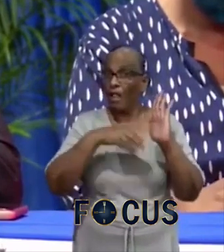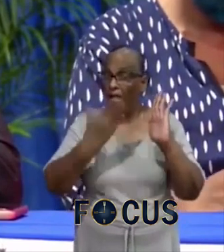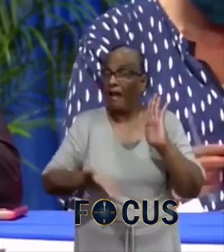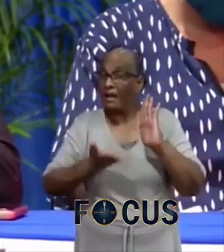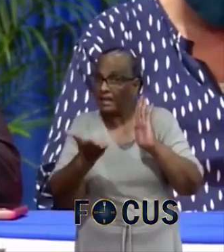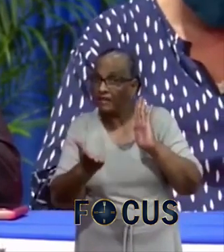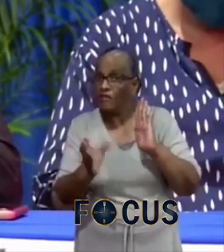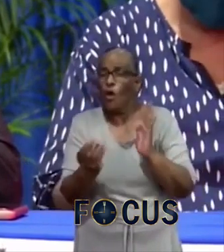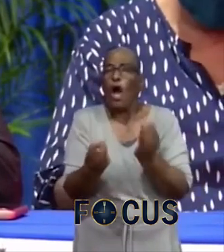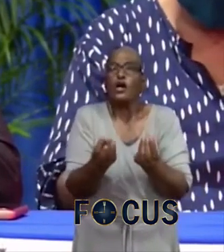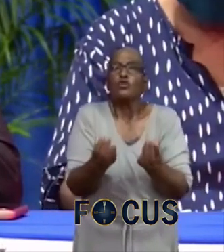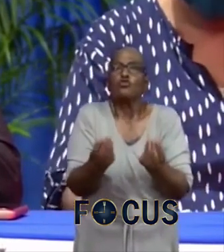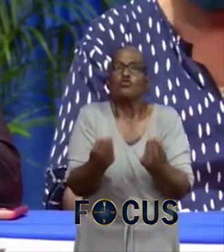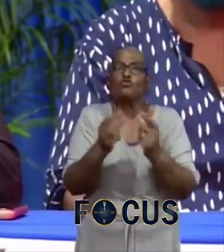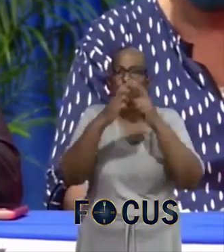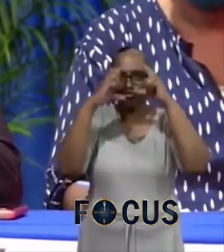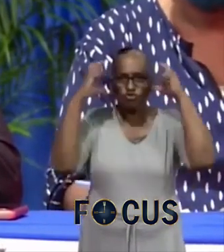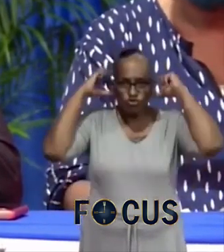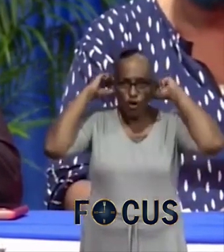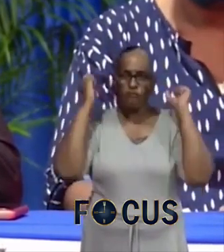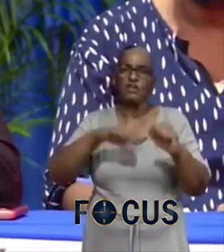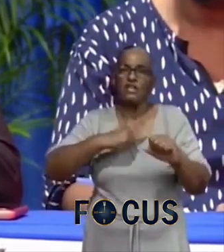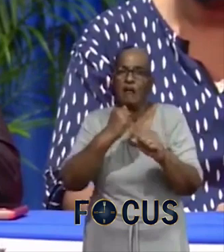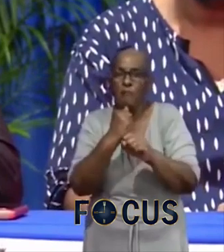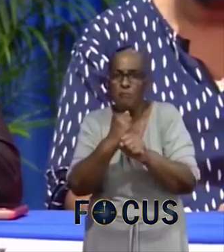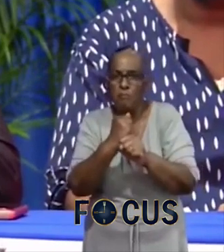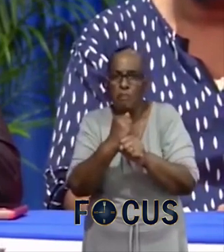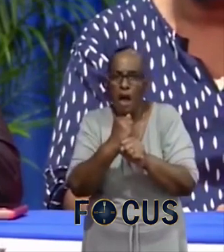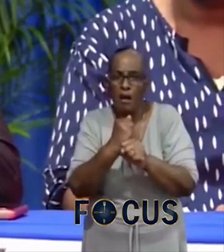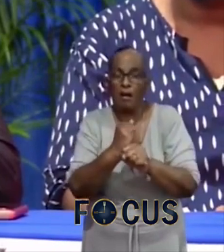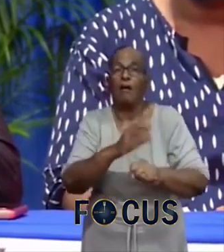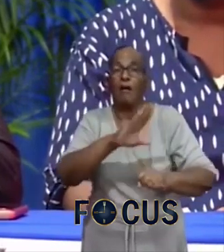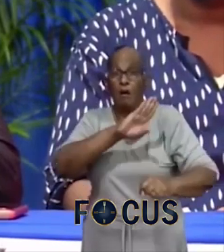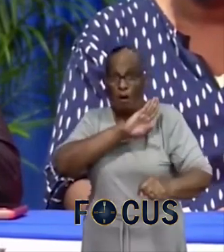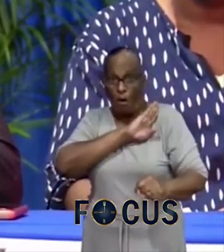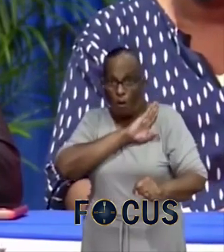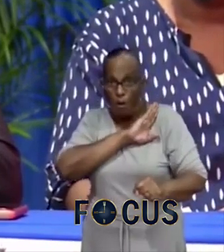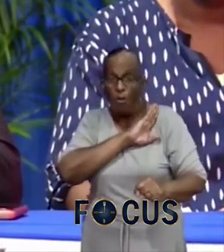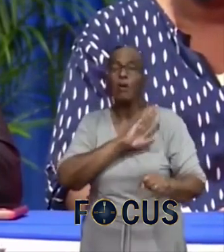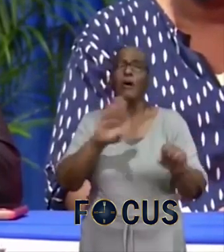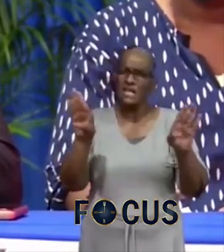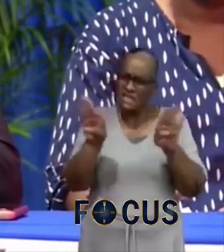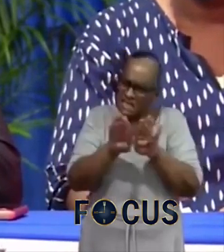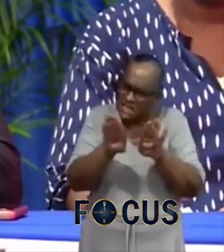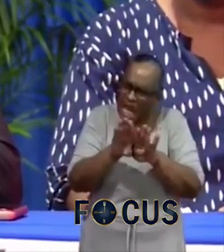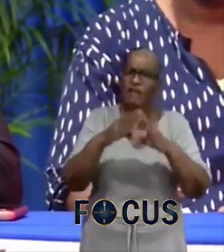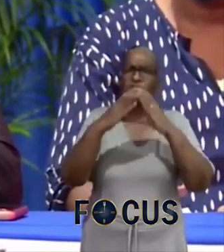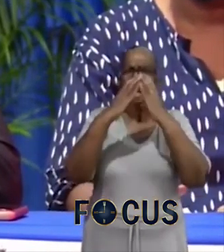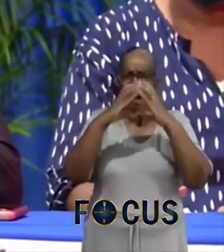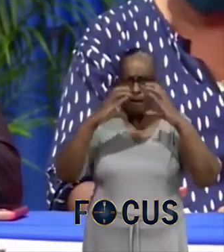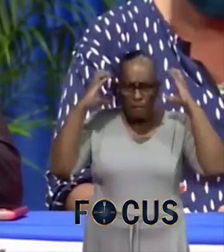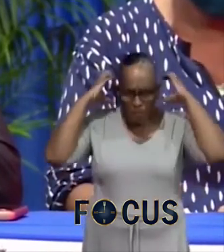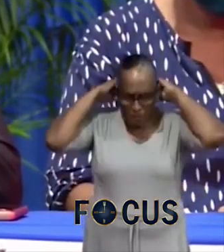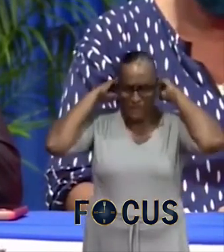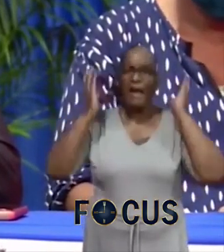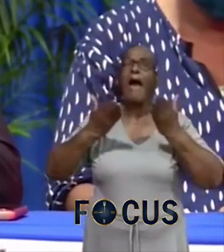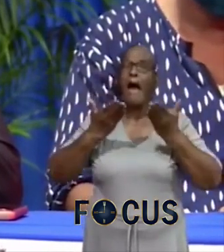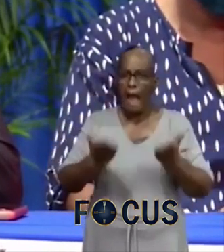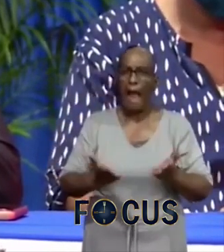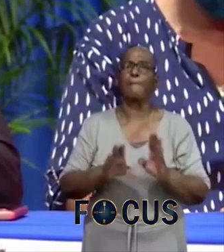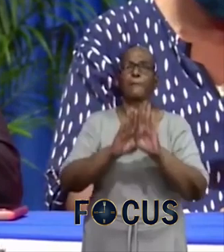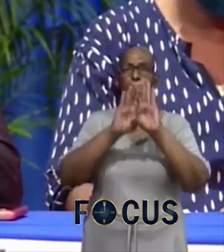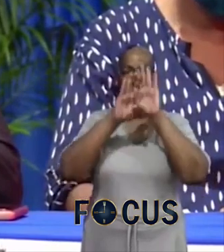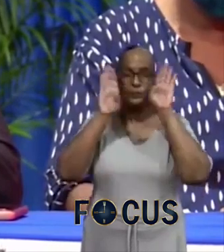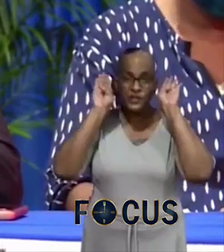van welke stoffen dat dan wel gemaakt kan worden, die dan ook diezelfde bescherming kunnen geven.